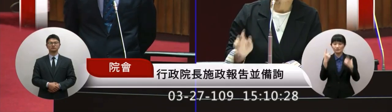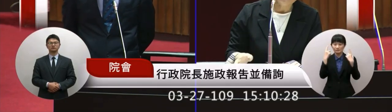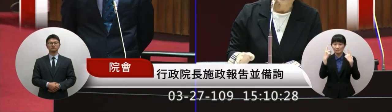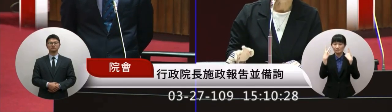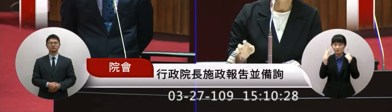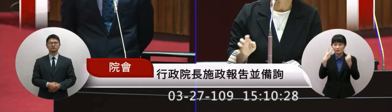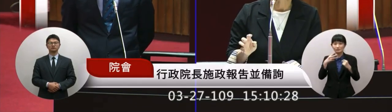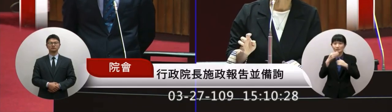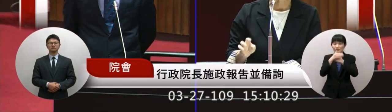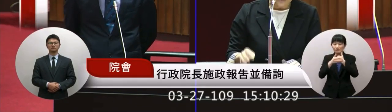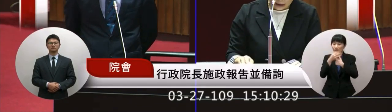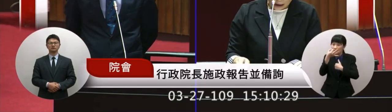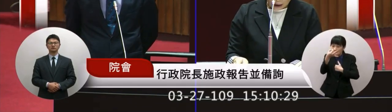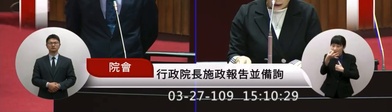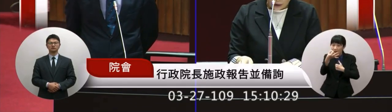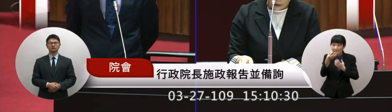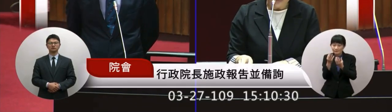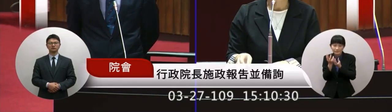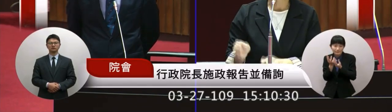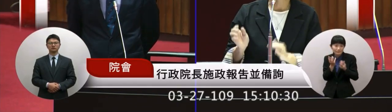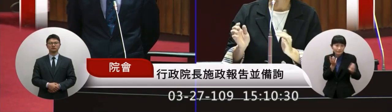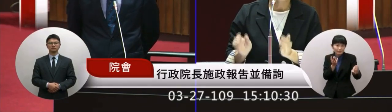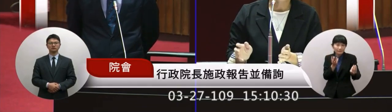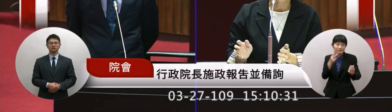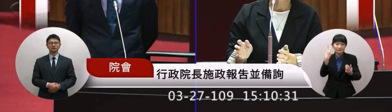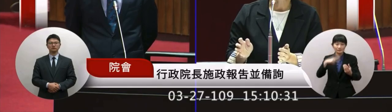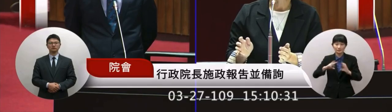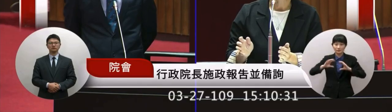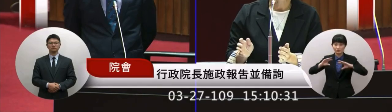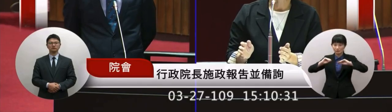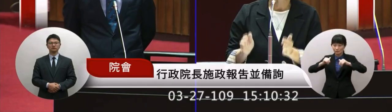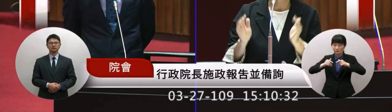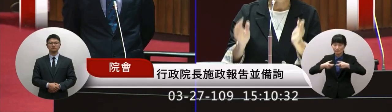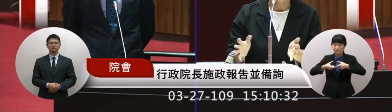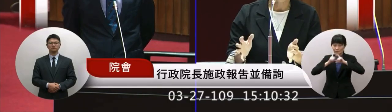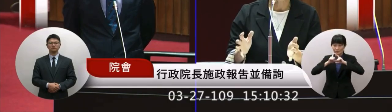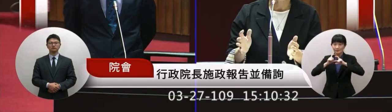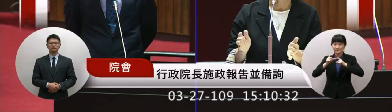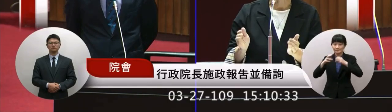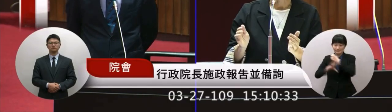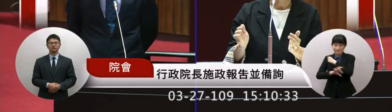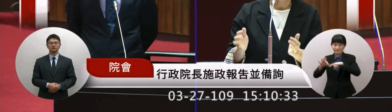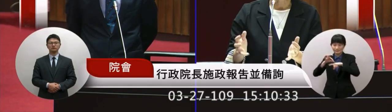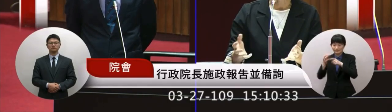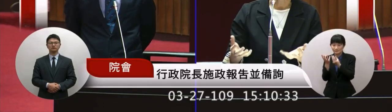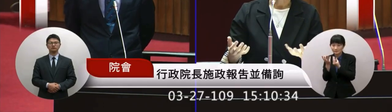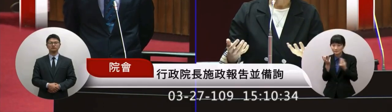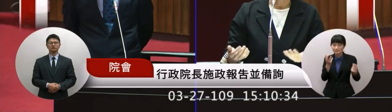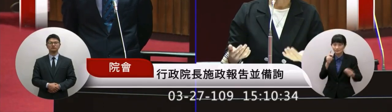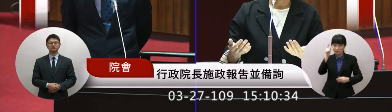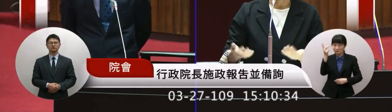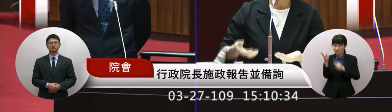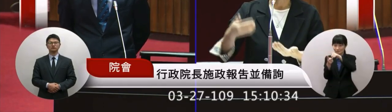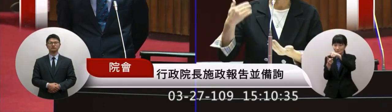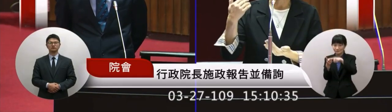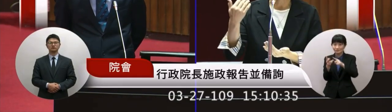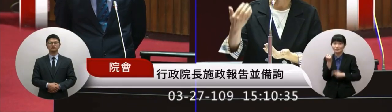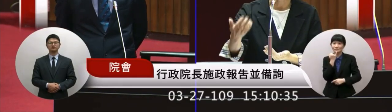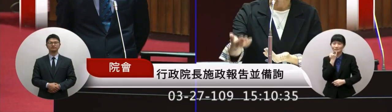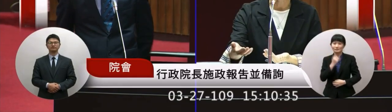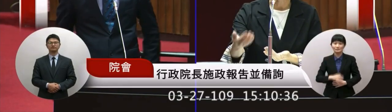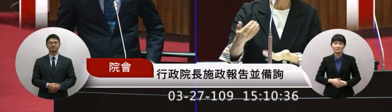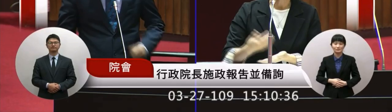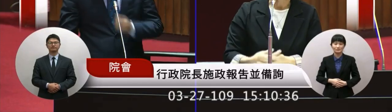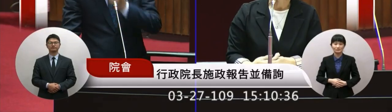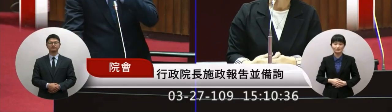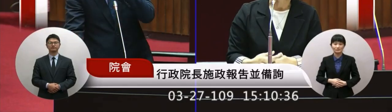回馈费哈，或者是国土富裕基金哈，这两个部分，然后包括可以